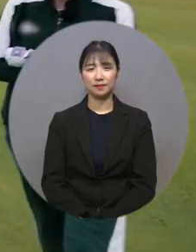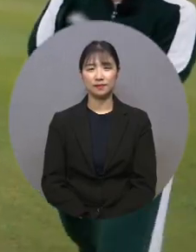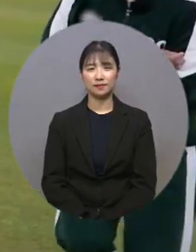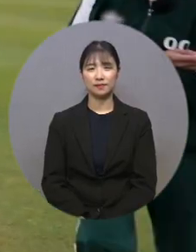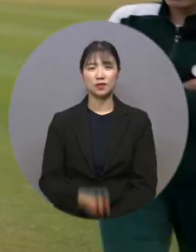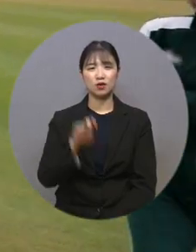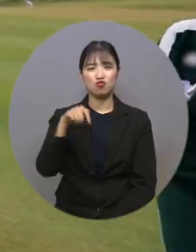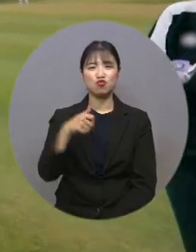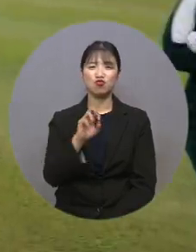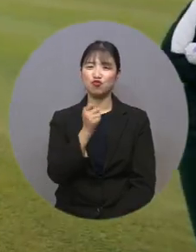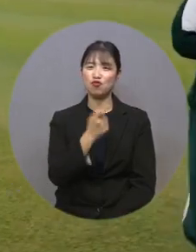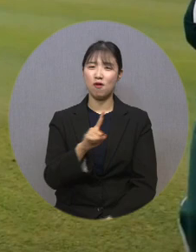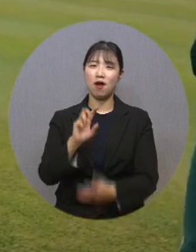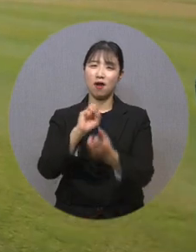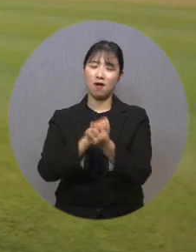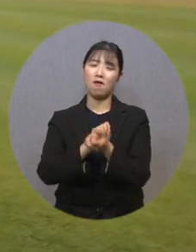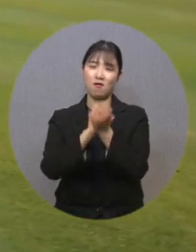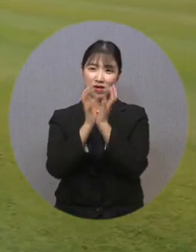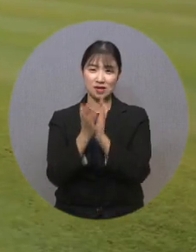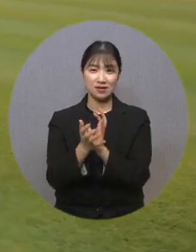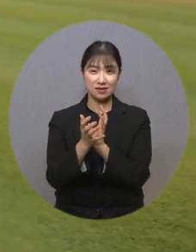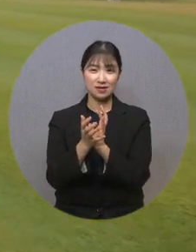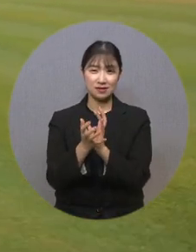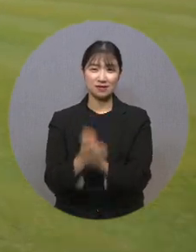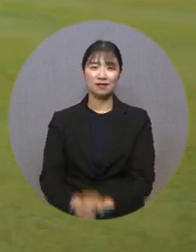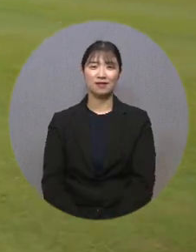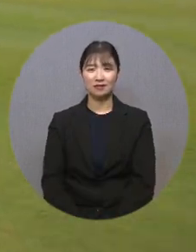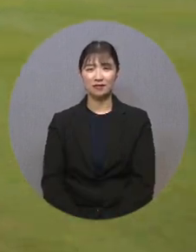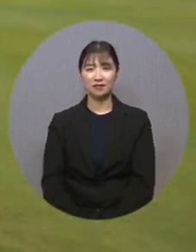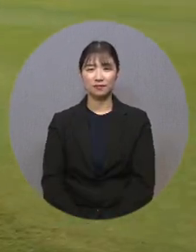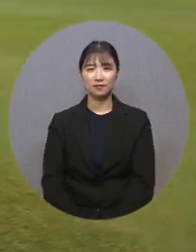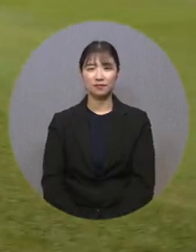무궁화 꽃이 피었습니다.